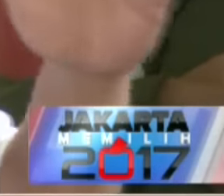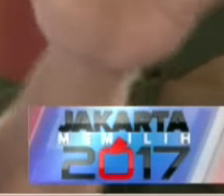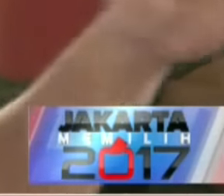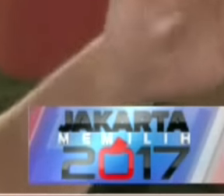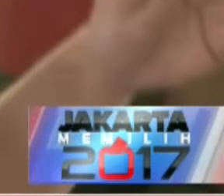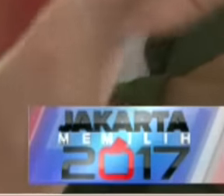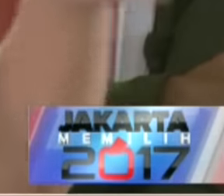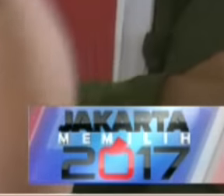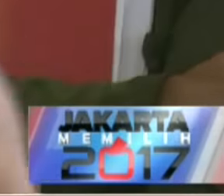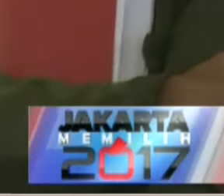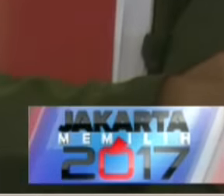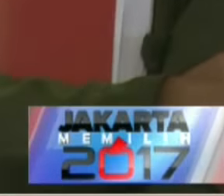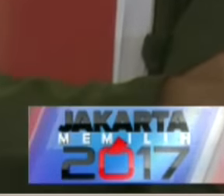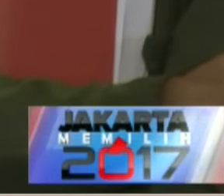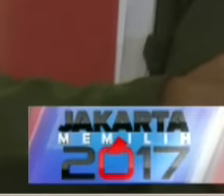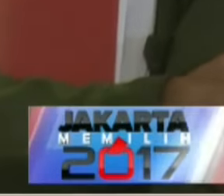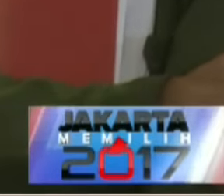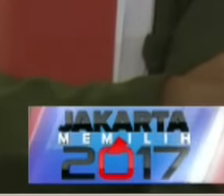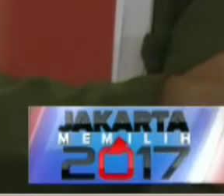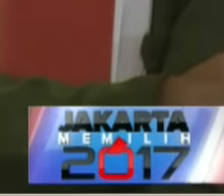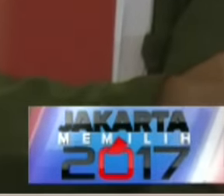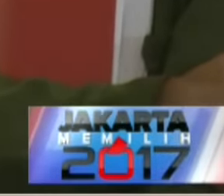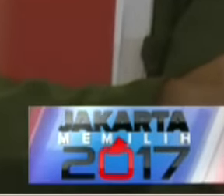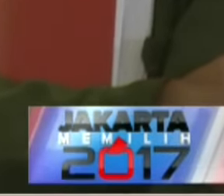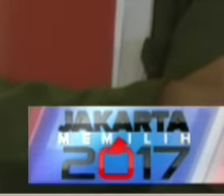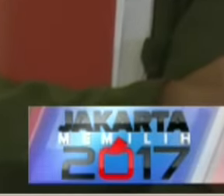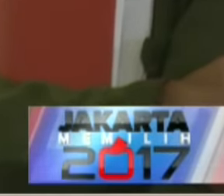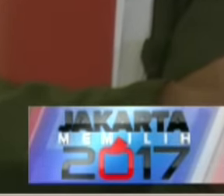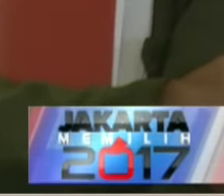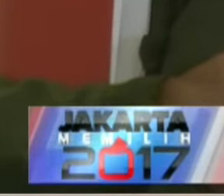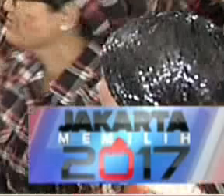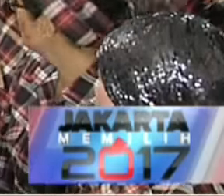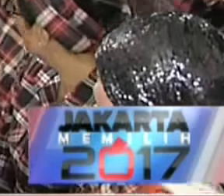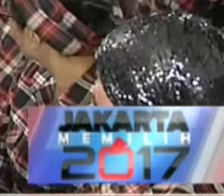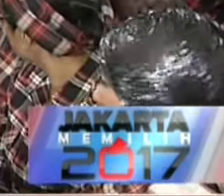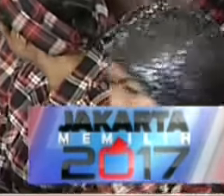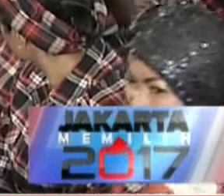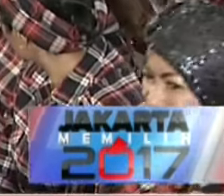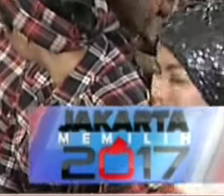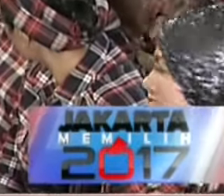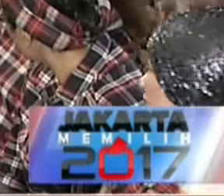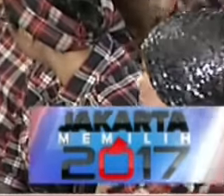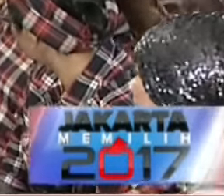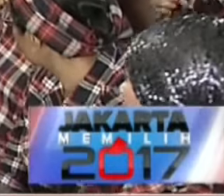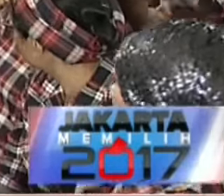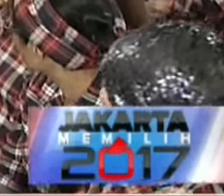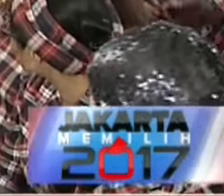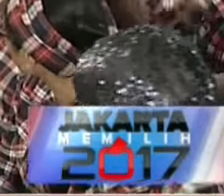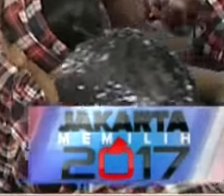di daerah-daerah yang Pak Anies dan Pak Sandi sudah lakukan adalah nyata, konkret. Bicara tentang KJP, di kami ada KJP